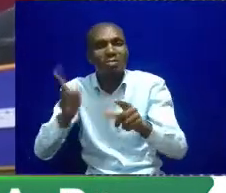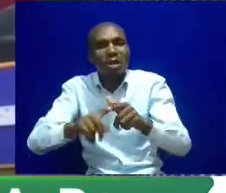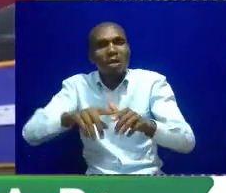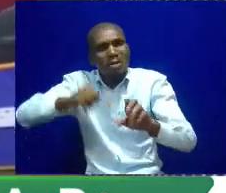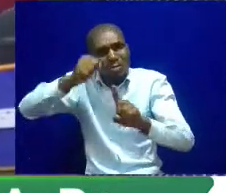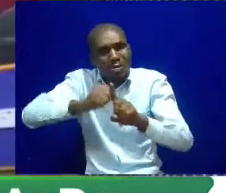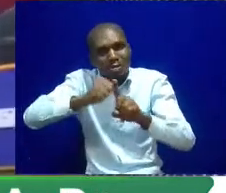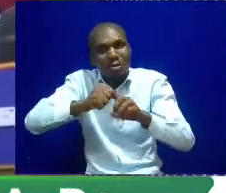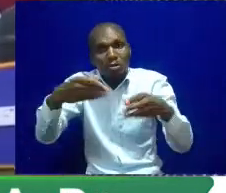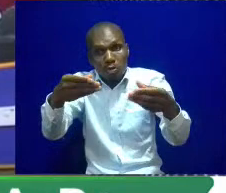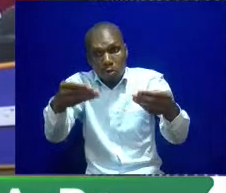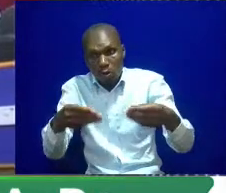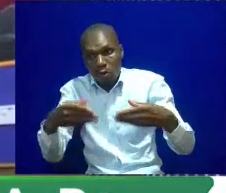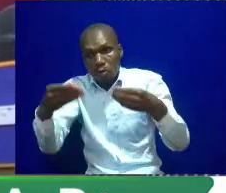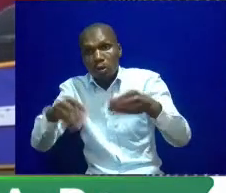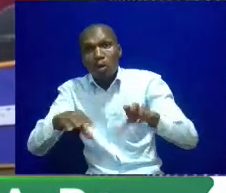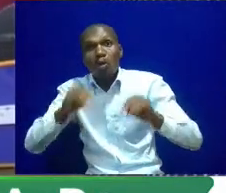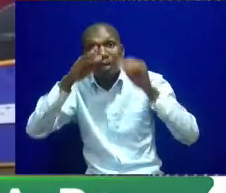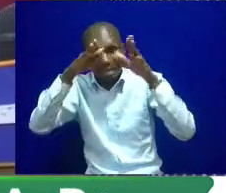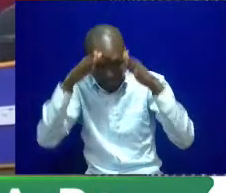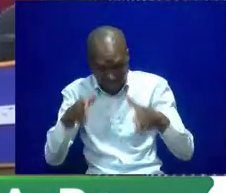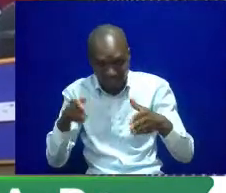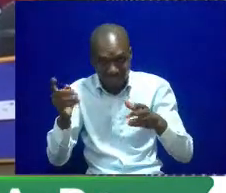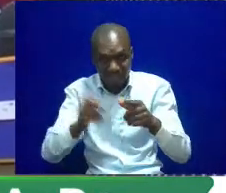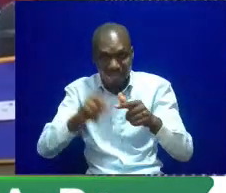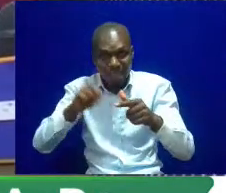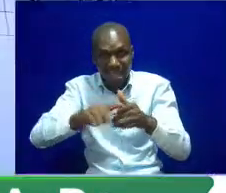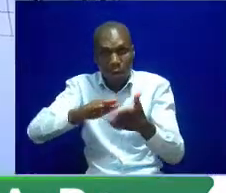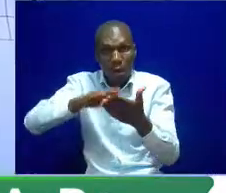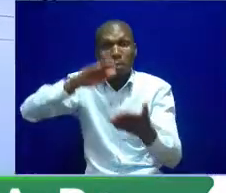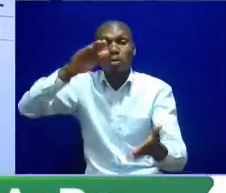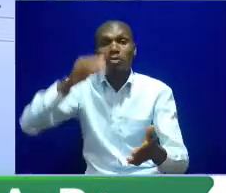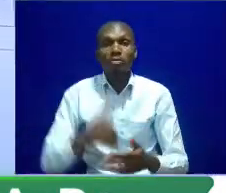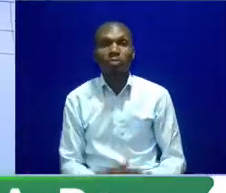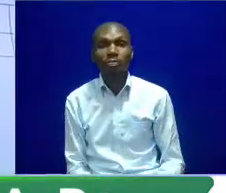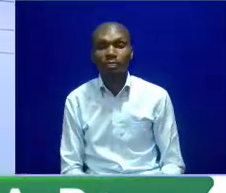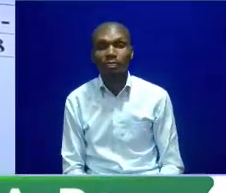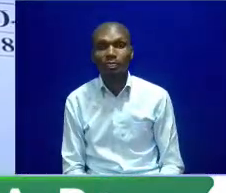torenga kya bali bago tuka asi skuru eje egere nya liko agi kuimbuka.